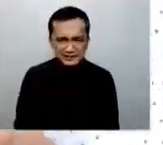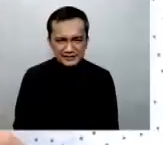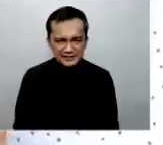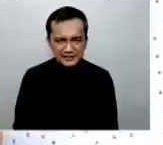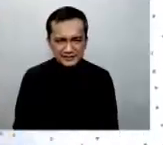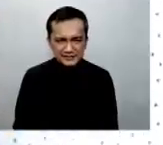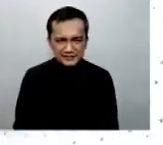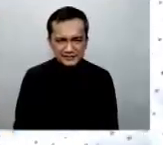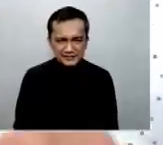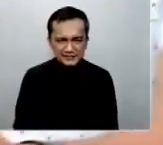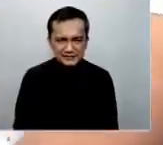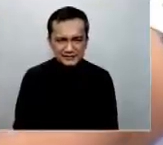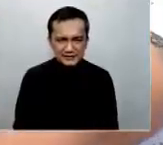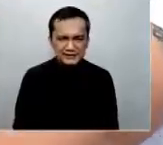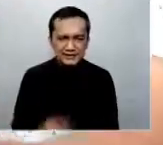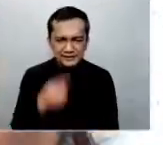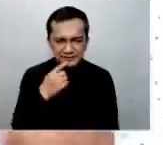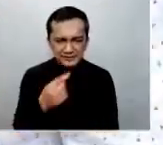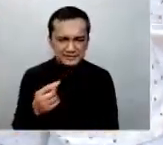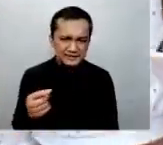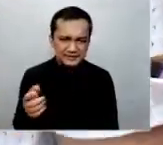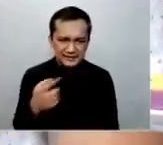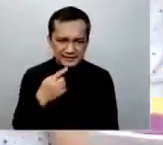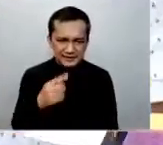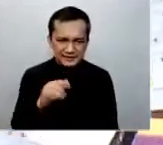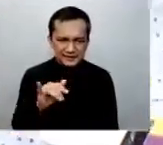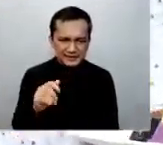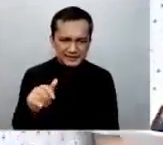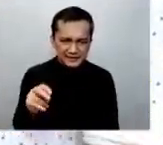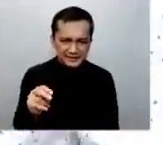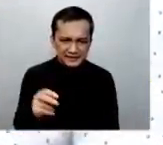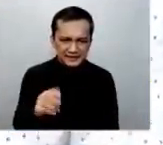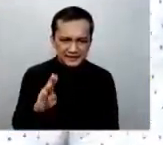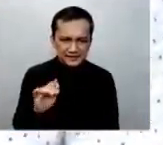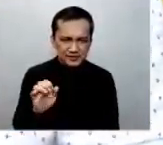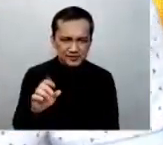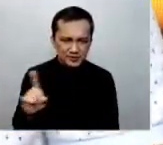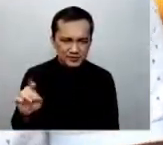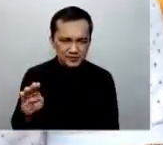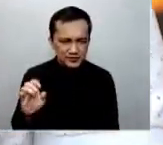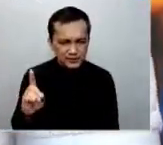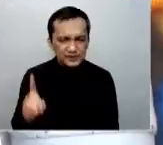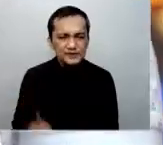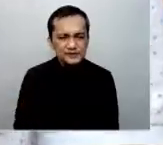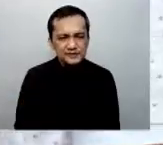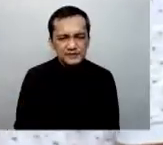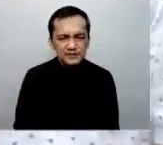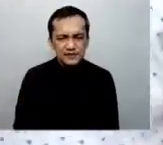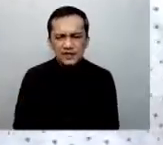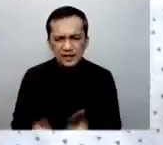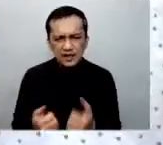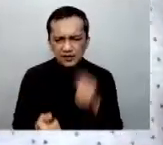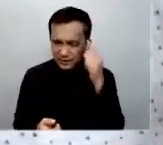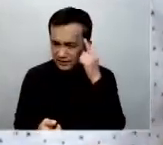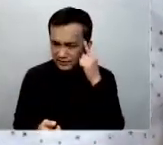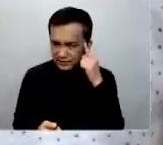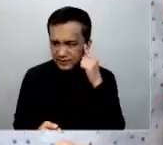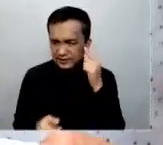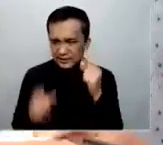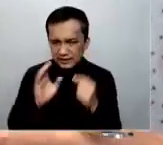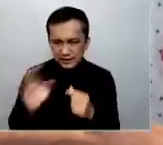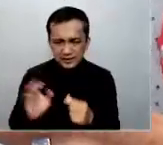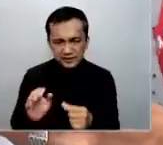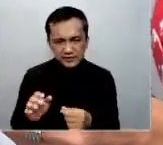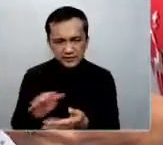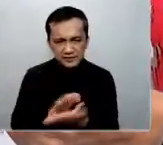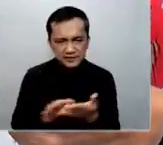sa'yo. Ano ba? Ayan. Di, parang niyo po naisipan yung ganitong kakaibang halo ng ano, yung